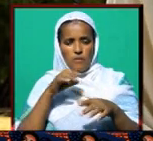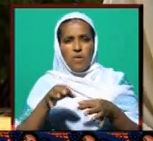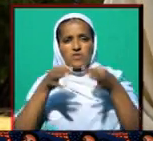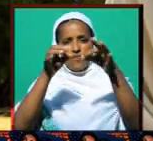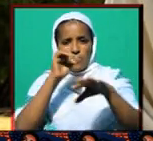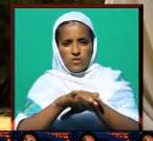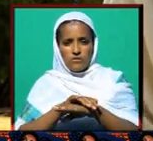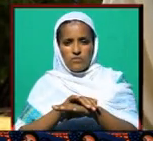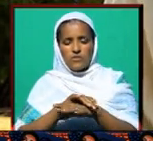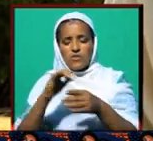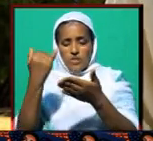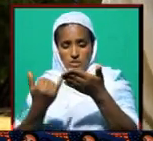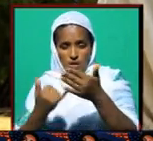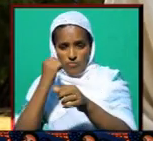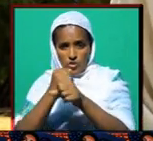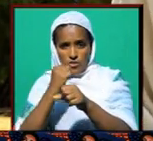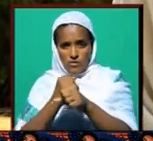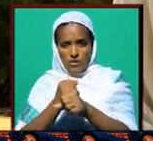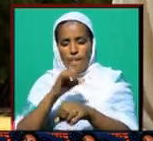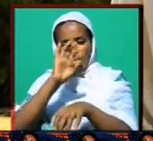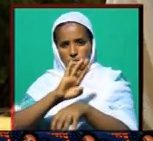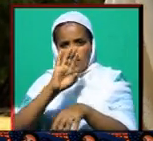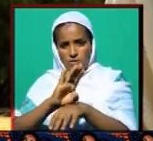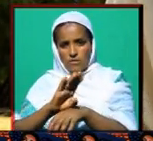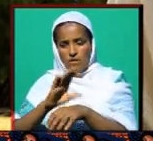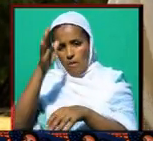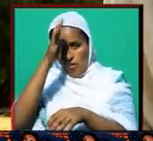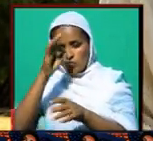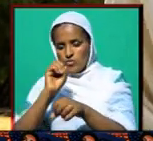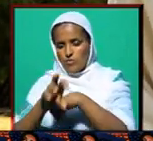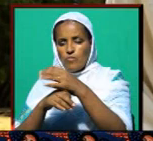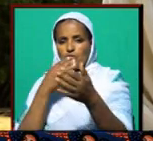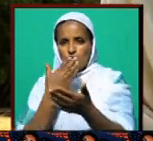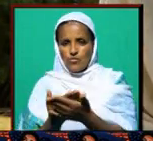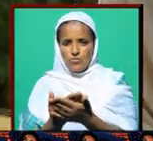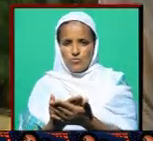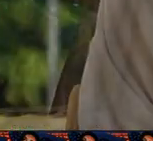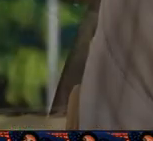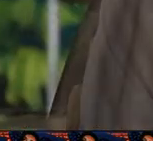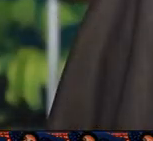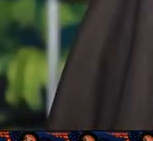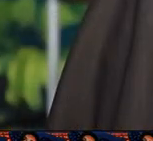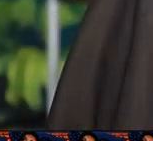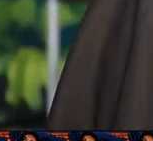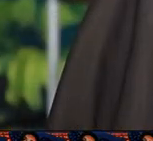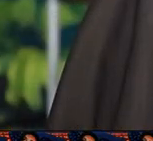አጋጣሚ የማስተላልፈው ባለሙያዎች፣ ዲዛይን አውጪ ሰዎች፣ የቤተ ክርስቲያን ሰዎች ያማክሩ እያስተላልፋሉ።